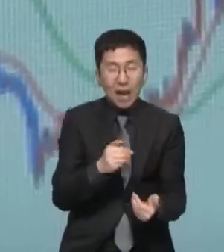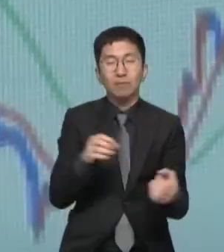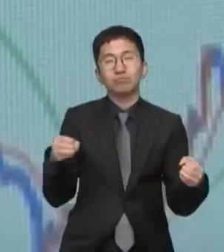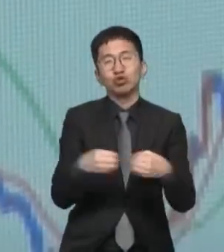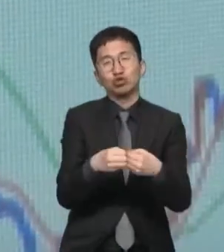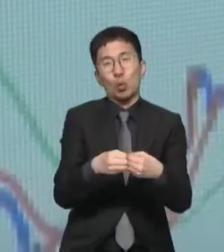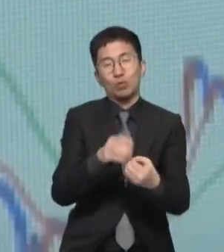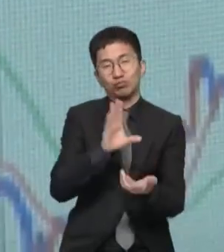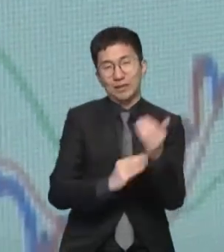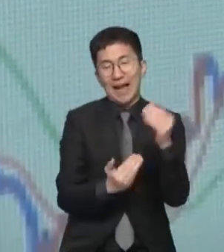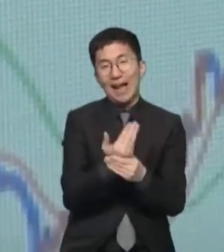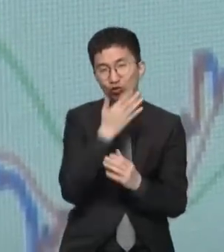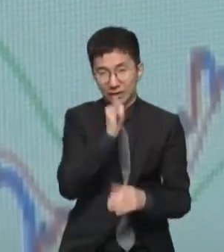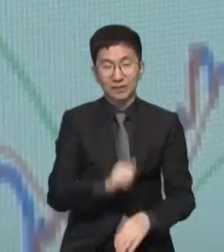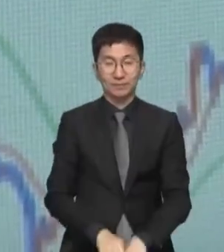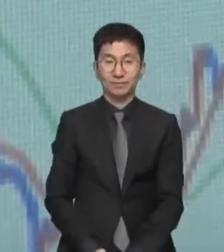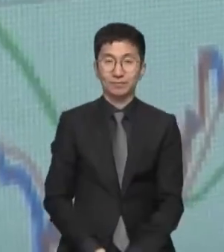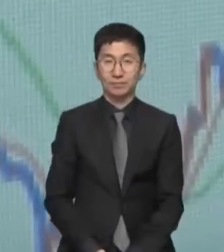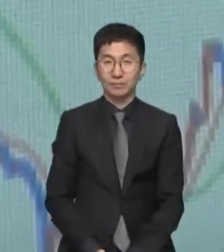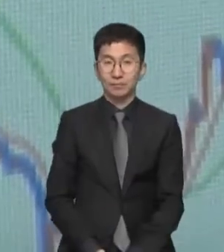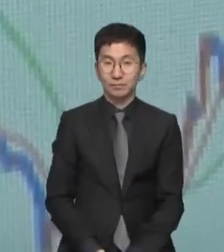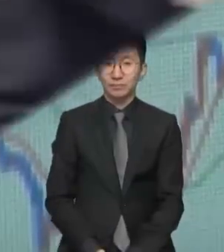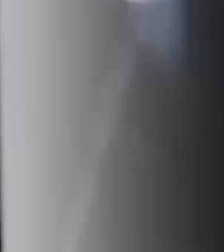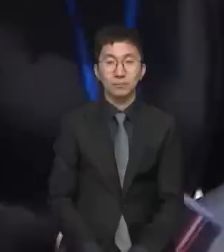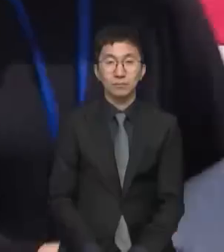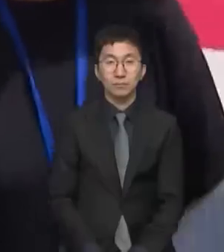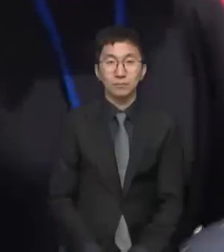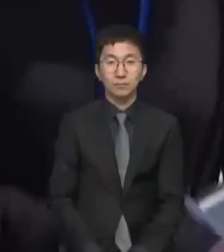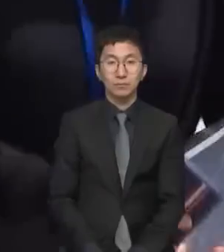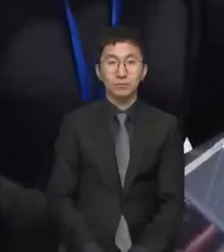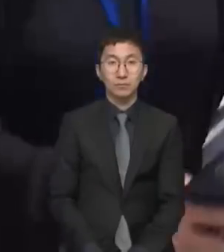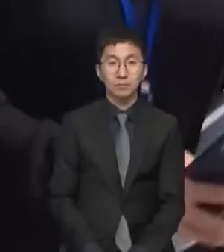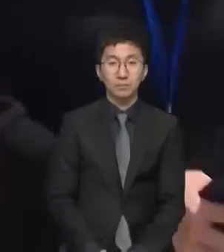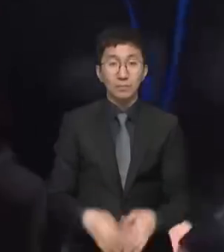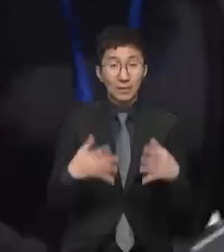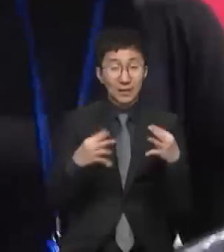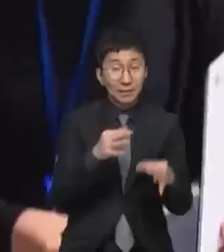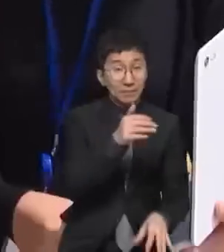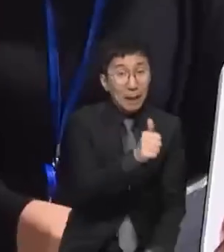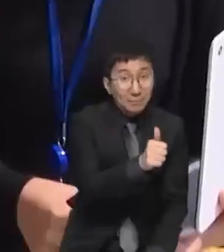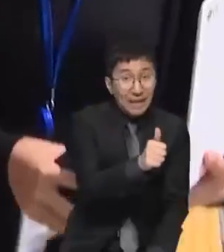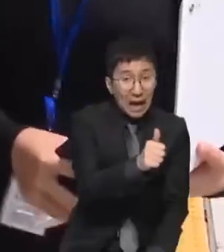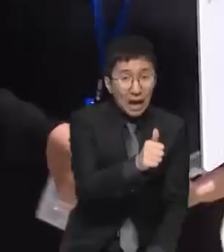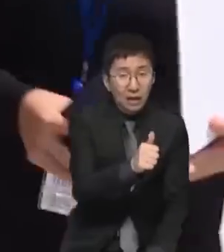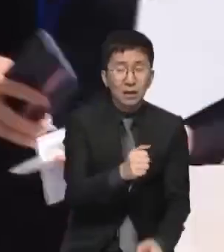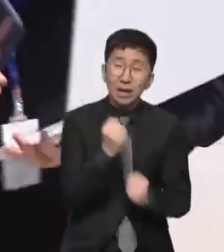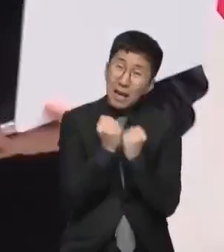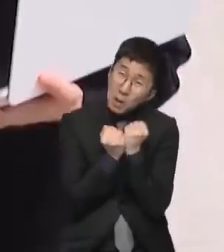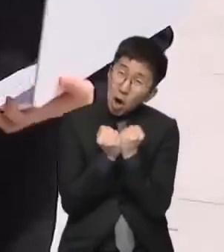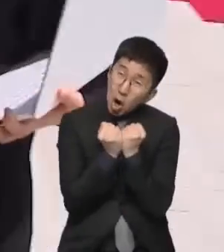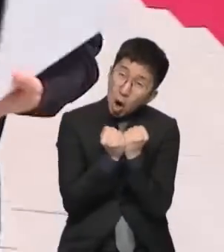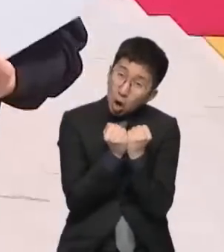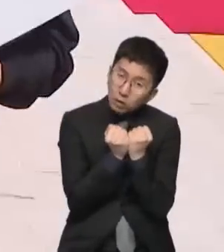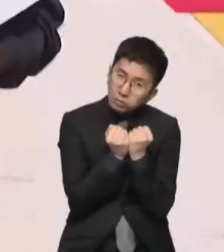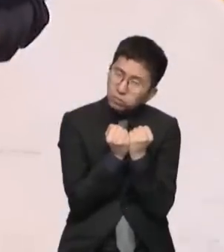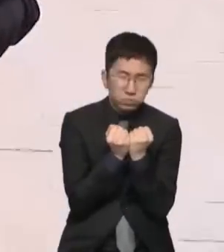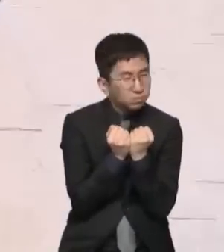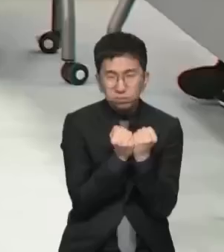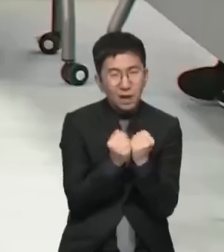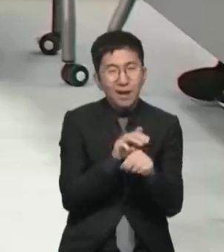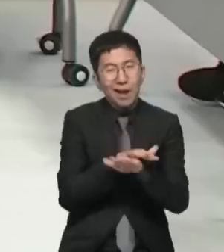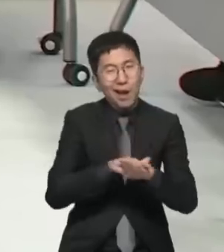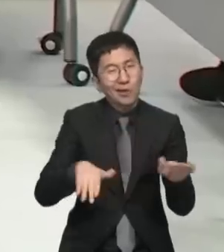있습니다. SBS 소환욱입니다. 김남국 의원의 거듭된 해명과 항변에도 의혹이 꼬리를